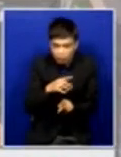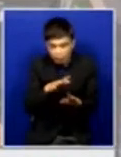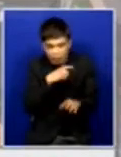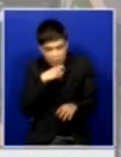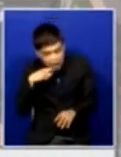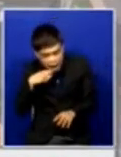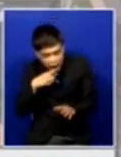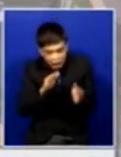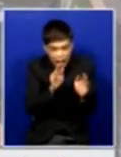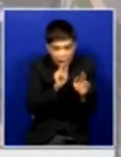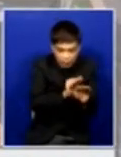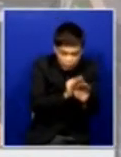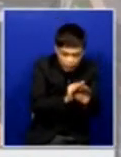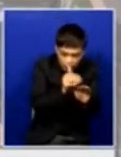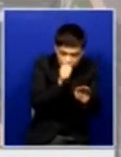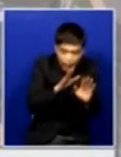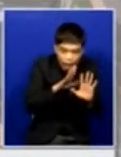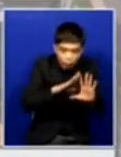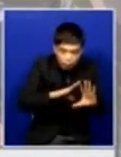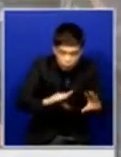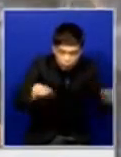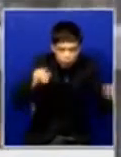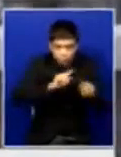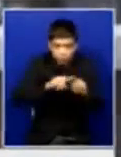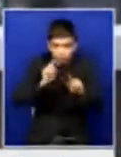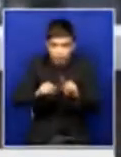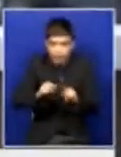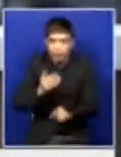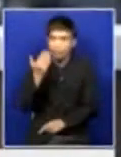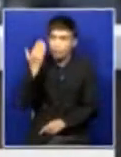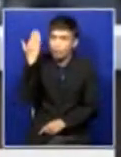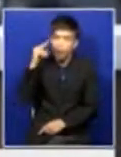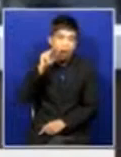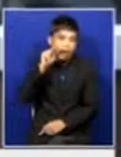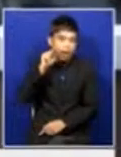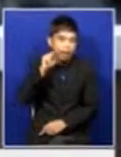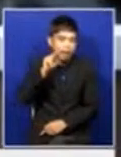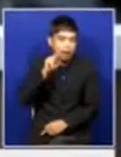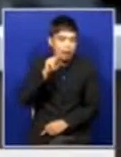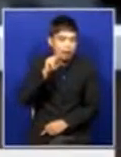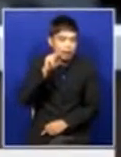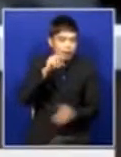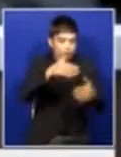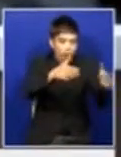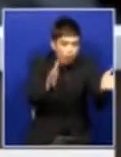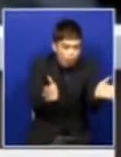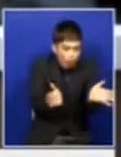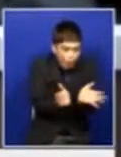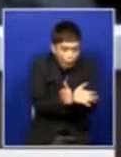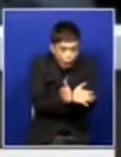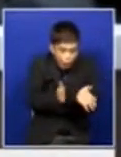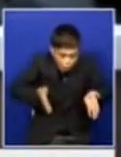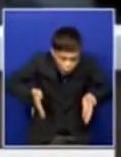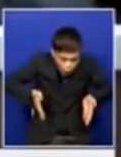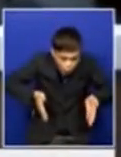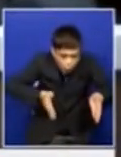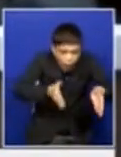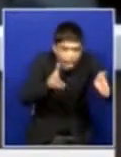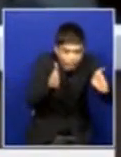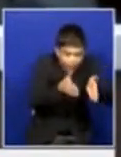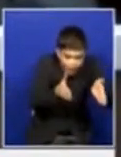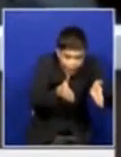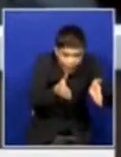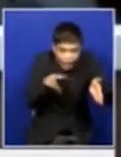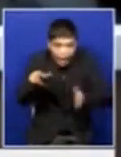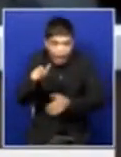20ปีที่ผ่านมาตั้งแต่เรามีการกระจายอำนาจถ่ายโอนภารกิจคลองเล็กหรือคลองไส้ไก่ให้องค์กรปกครองส่วนท้องถิ่นเข้าดู